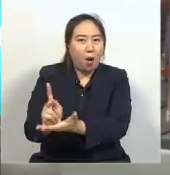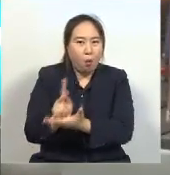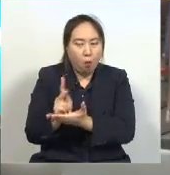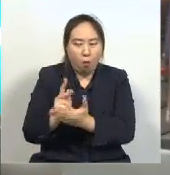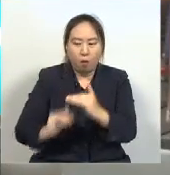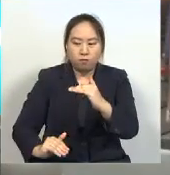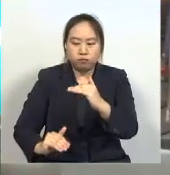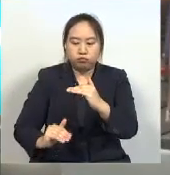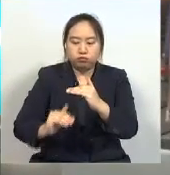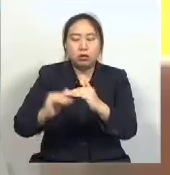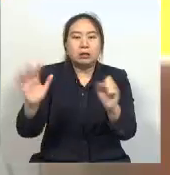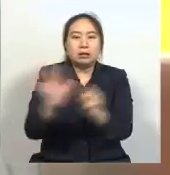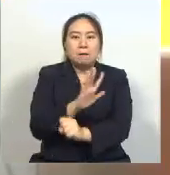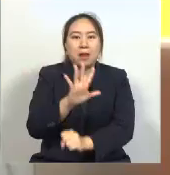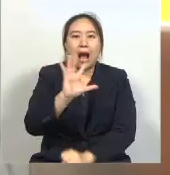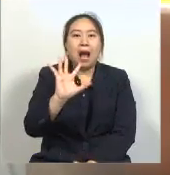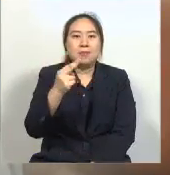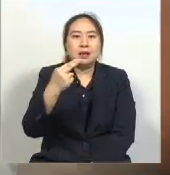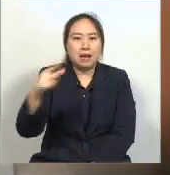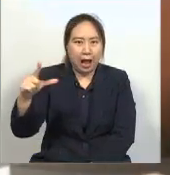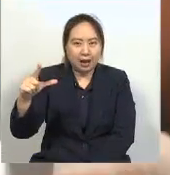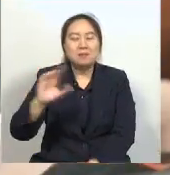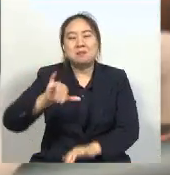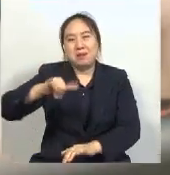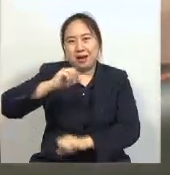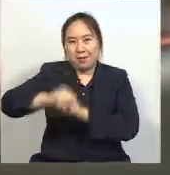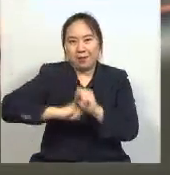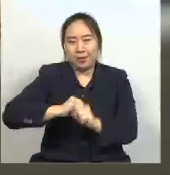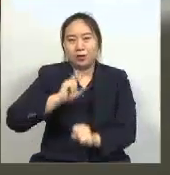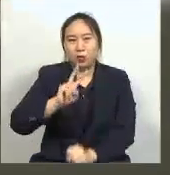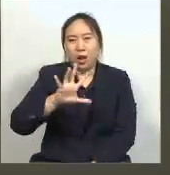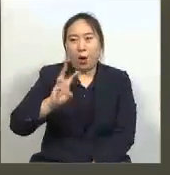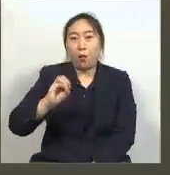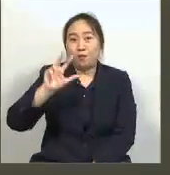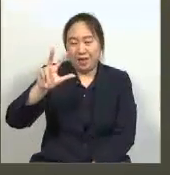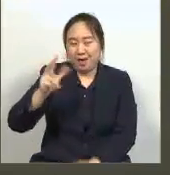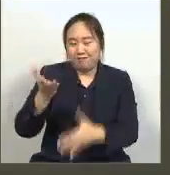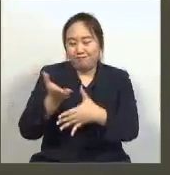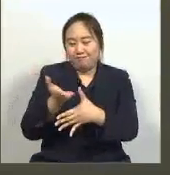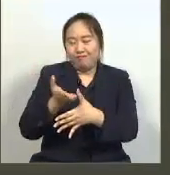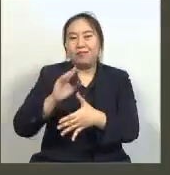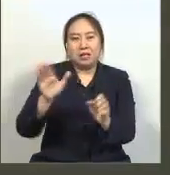งเงินที่ 50,000 ล้านบาทภายในไตรมาสแรกของปี2563